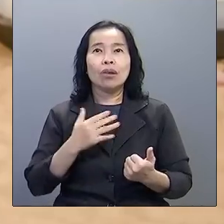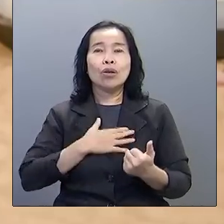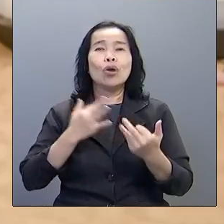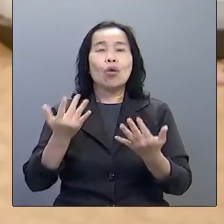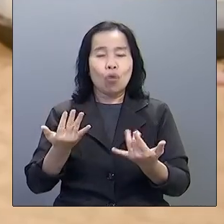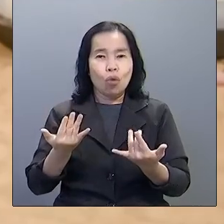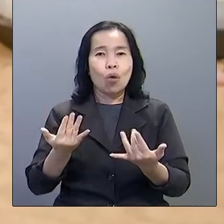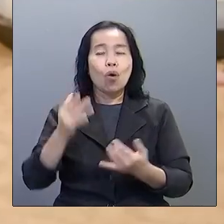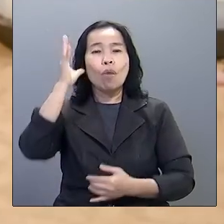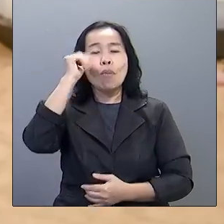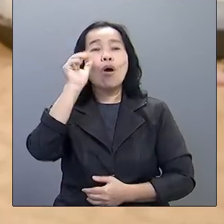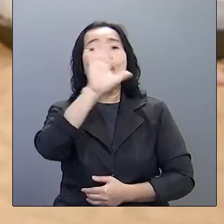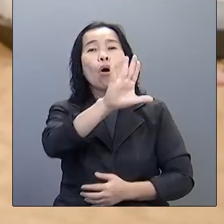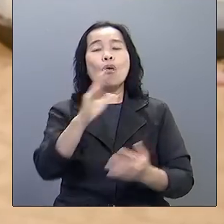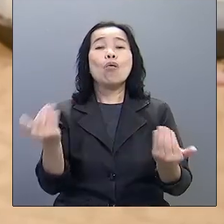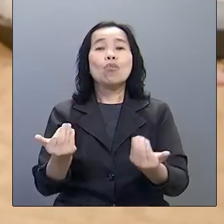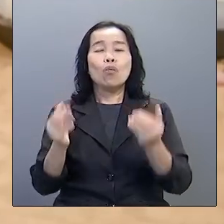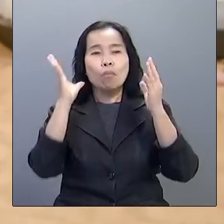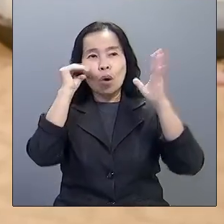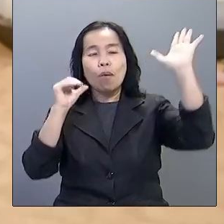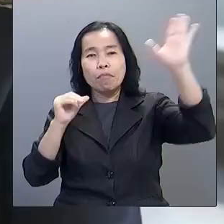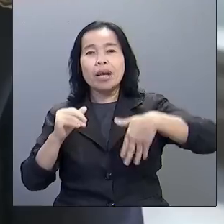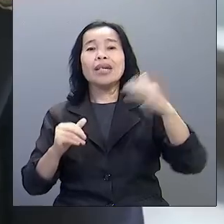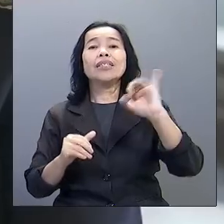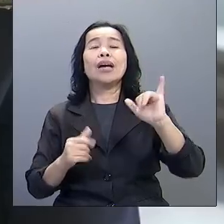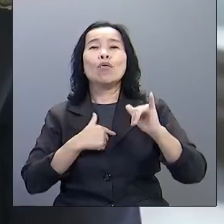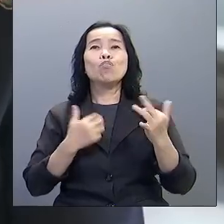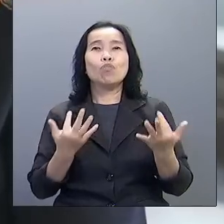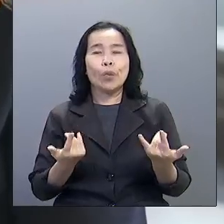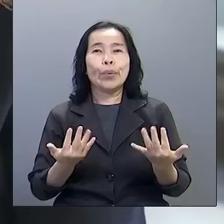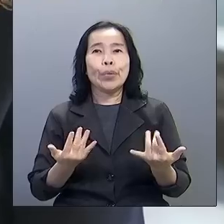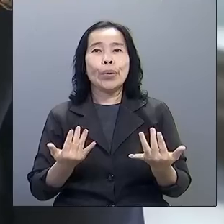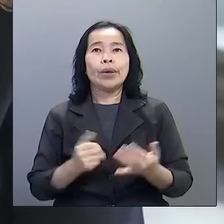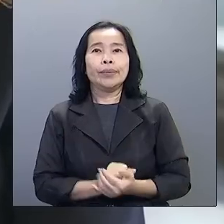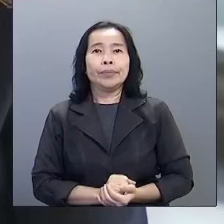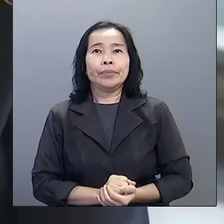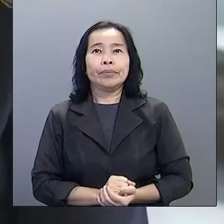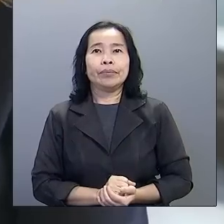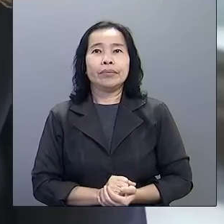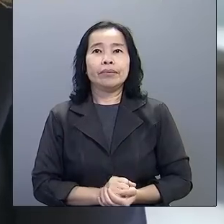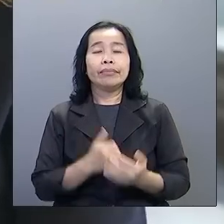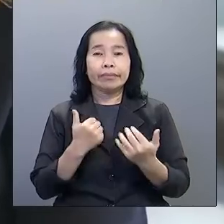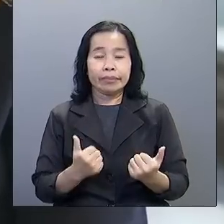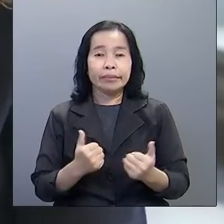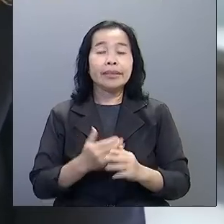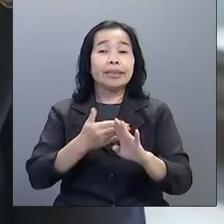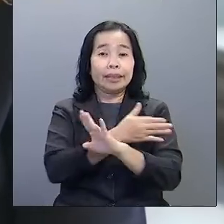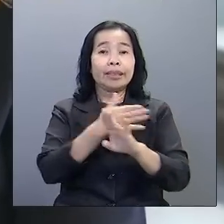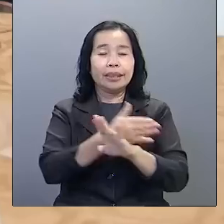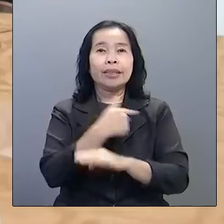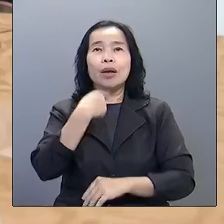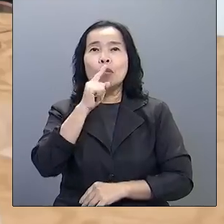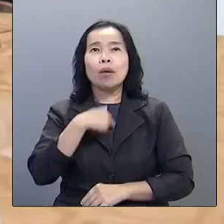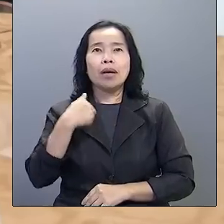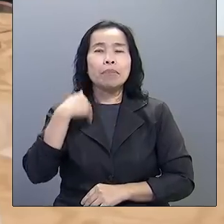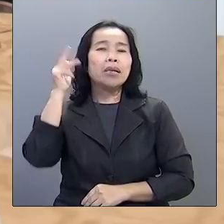ของผู้เสียชีวิตคนนี้ล่ะค่ะเดินทางมาที่ศูนย์ประสานงานศูนย์ช่วยเหลือที่สัตหีบนะคะซึ่งที่ผ่านมานั้นเขาก็บอกว่าติดต